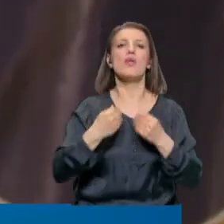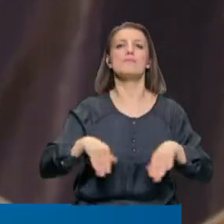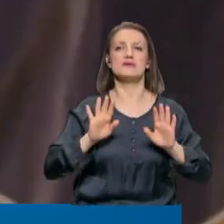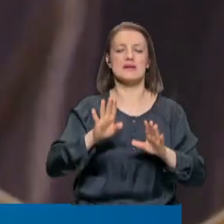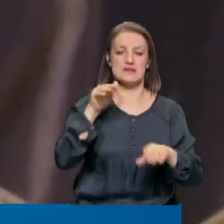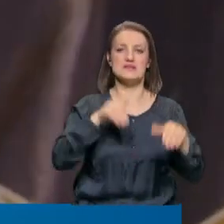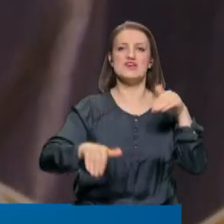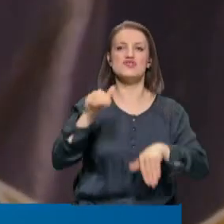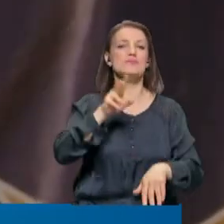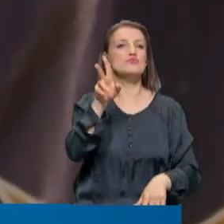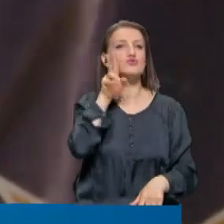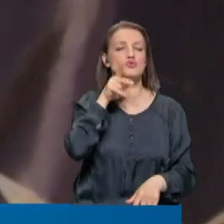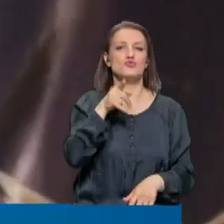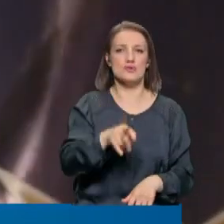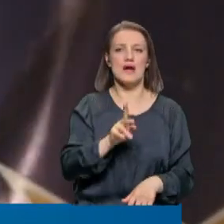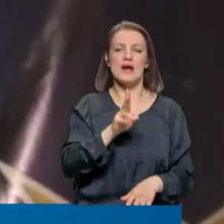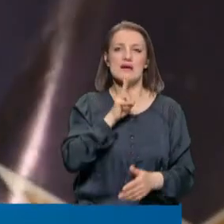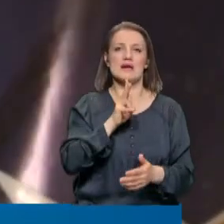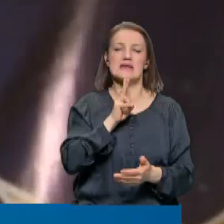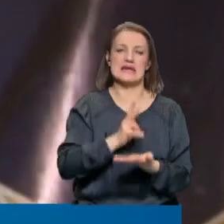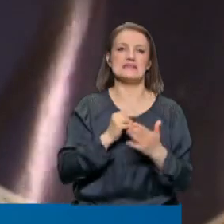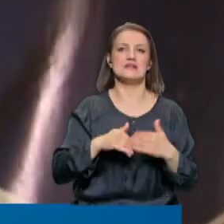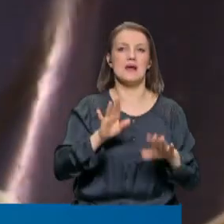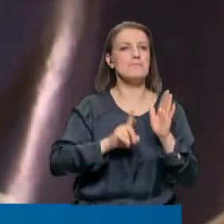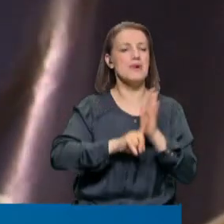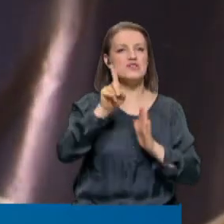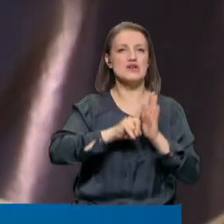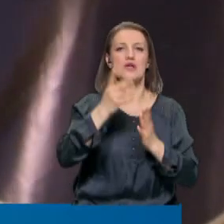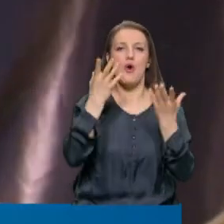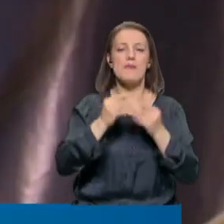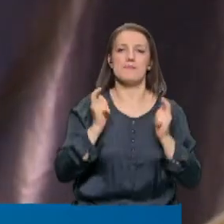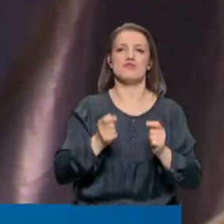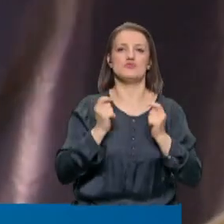olamazsak seçim sonuçlarından çok emin değilim. Başarılı olmaya mecburuz.